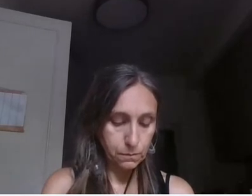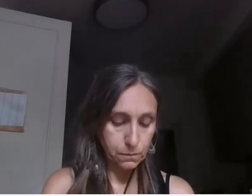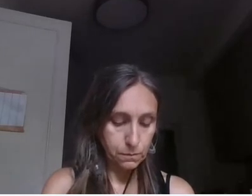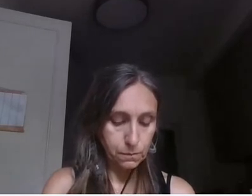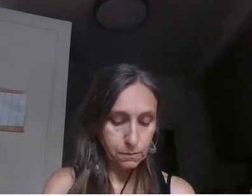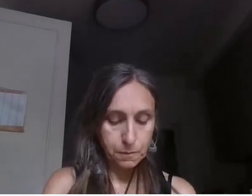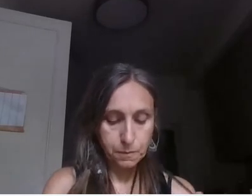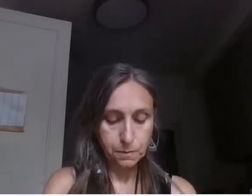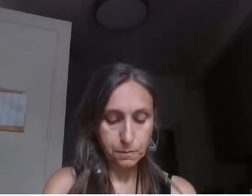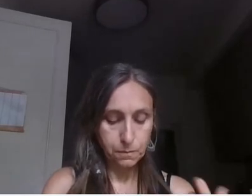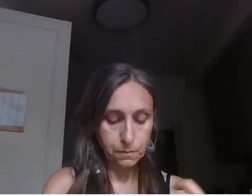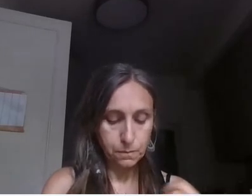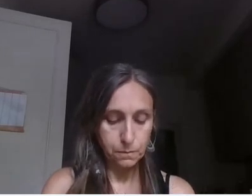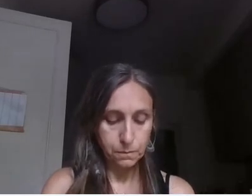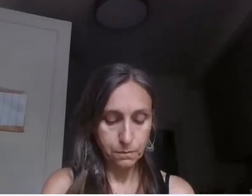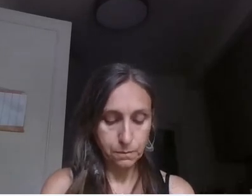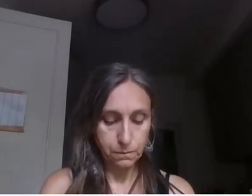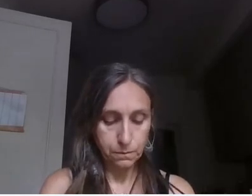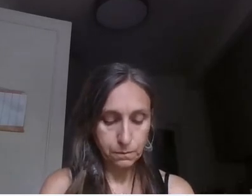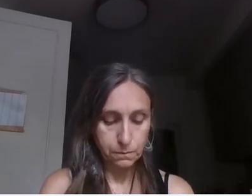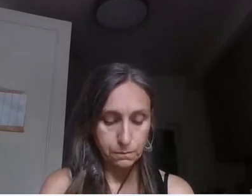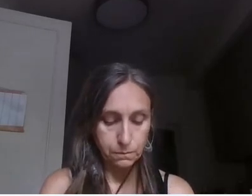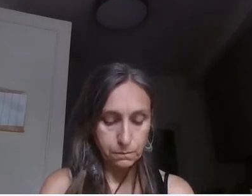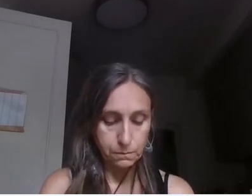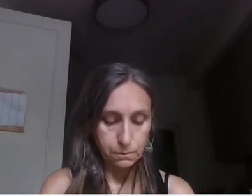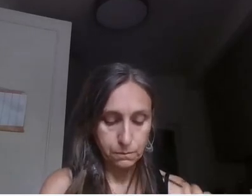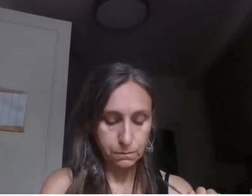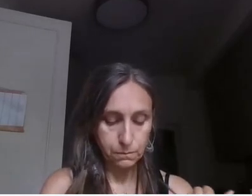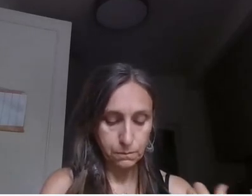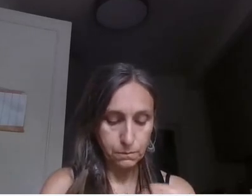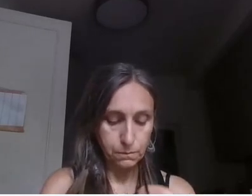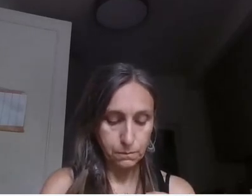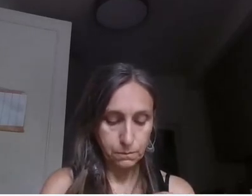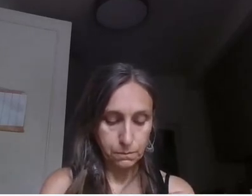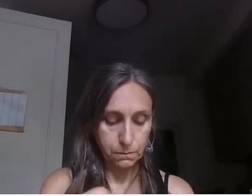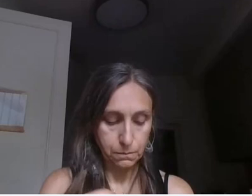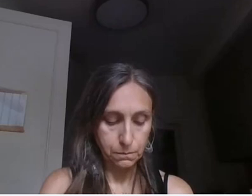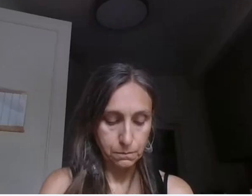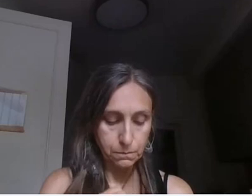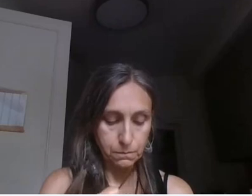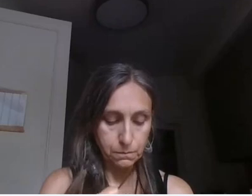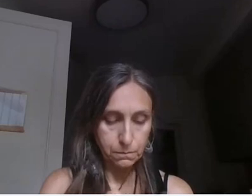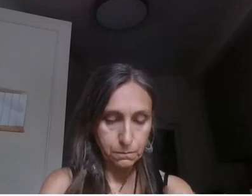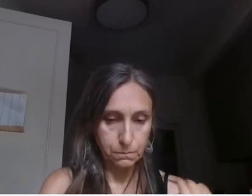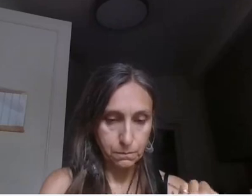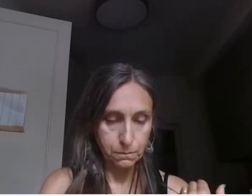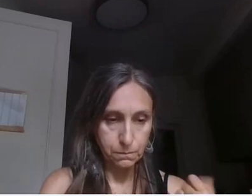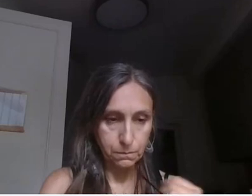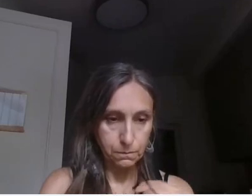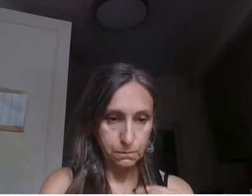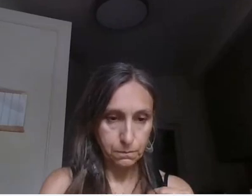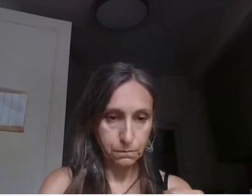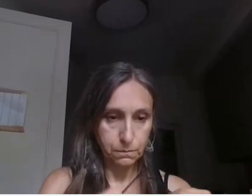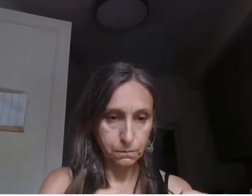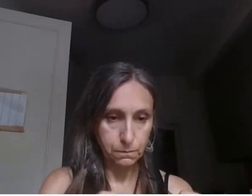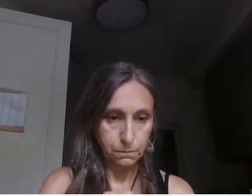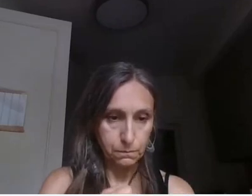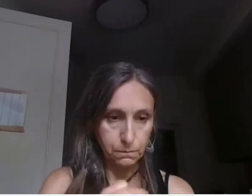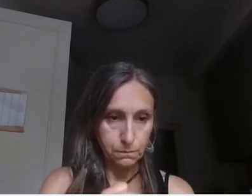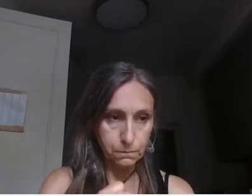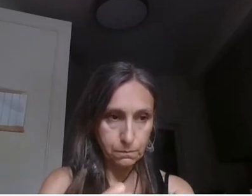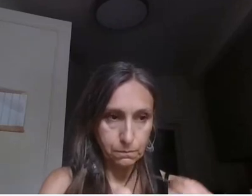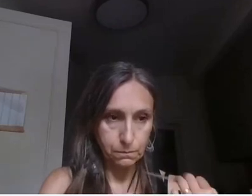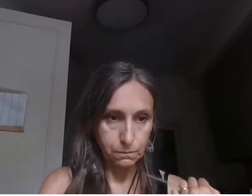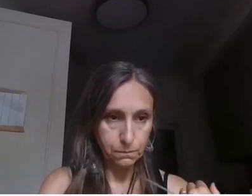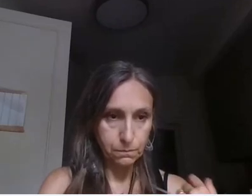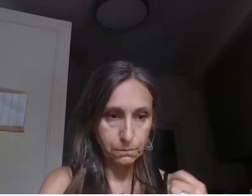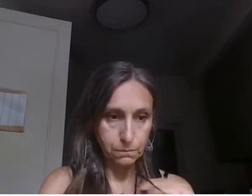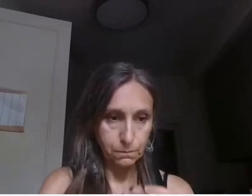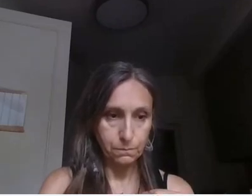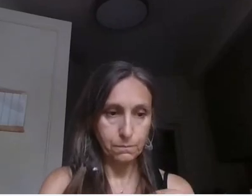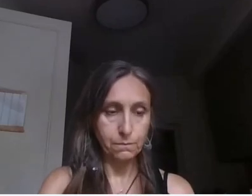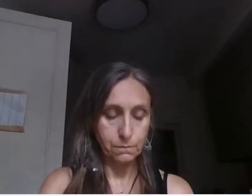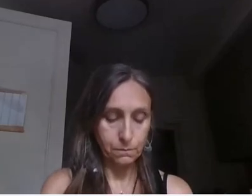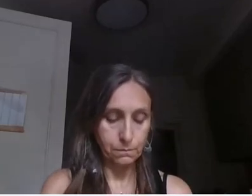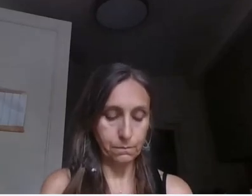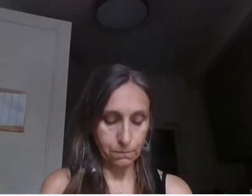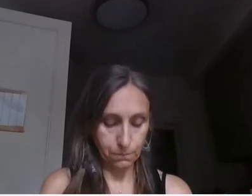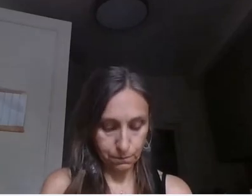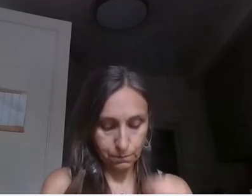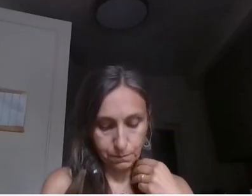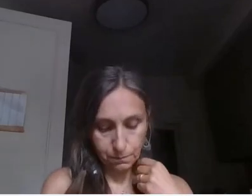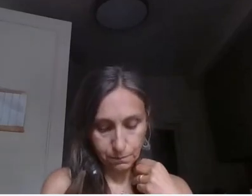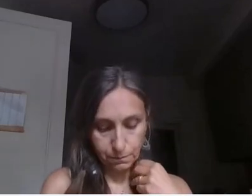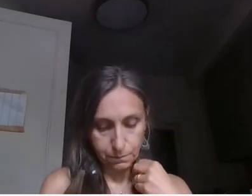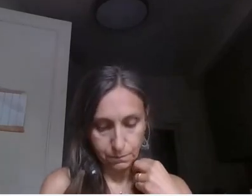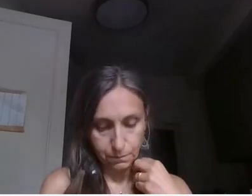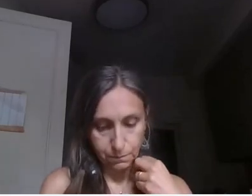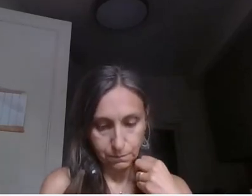problema, secondo me, e secondo alcuni, anzi, di licenza, nel senso che per poter usare un